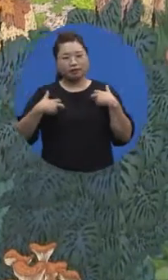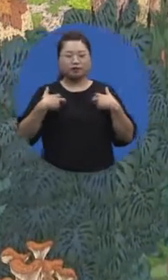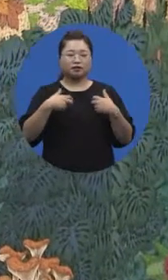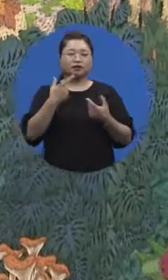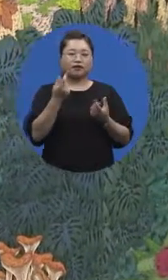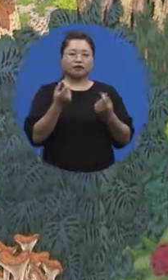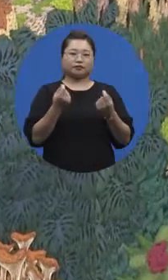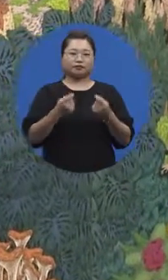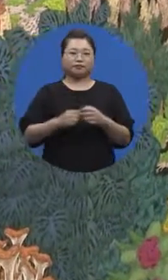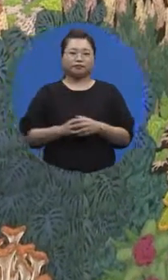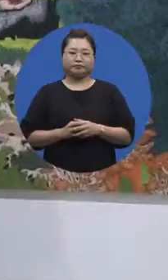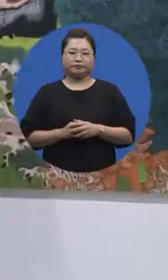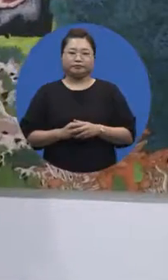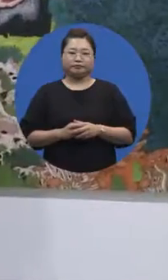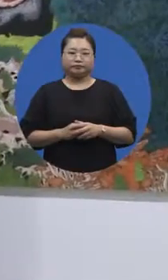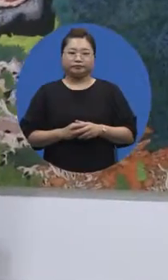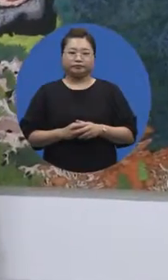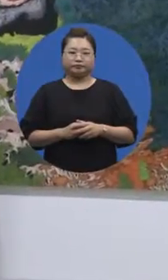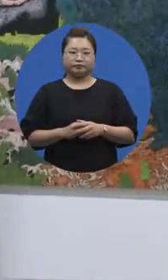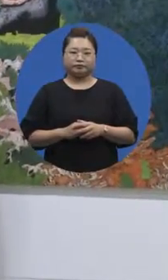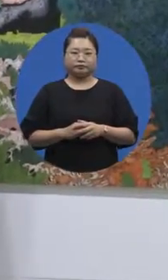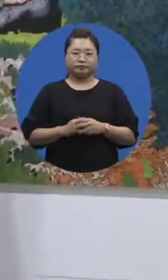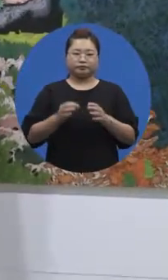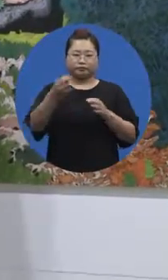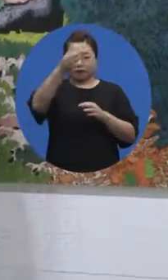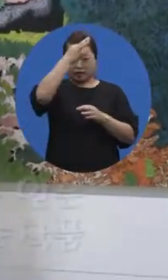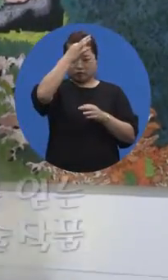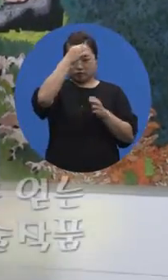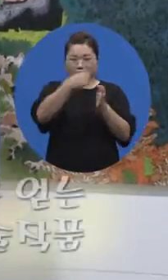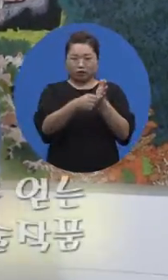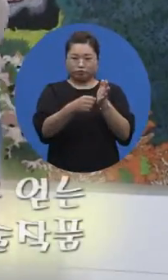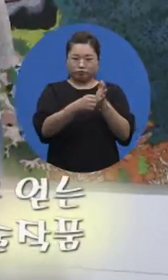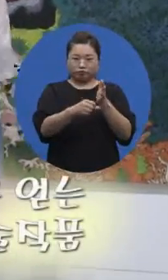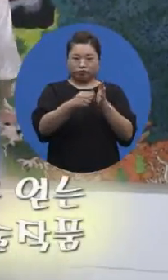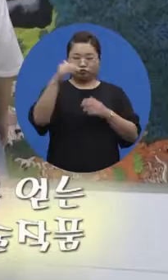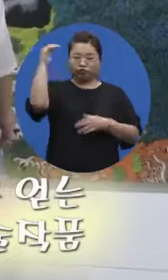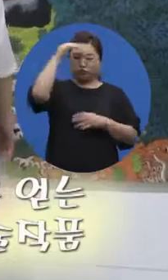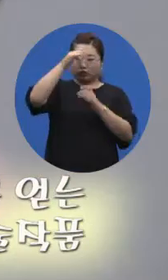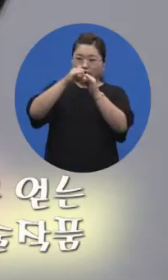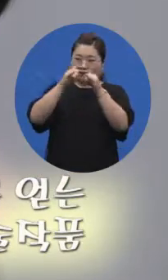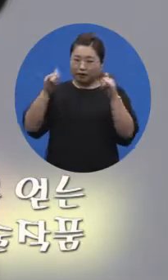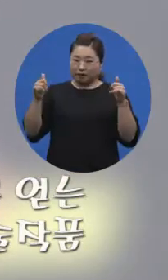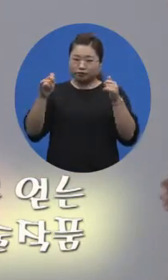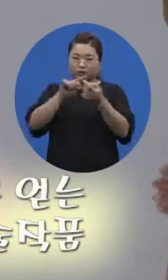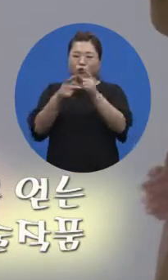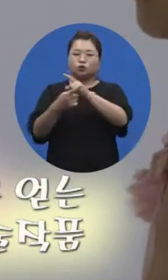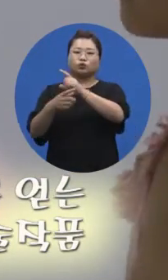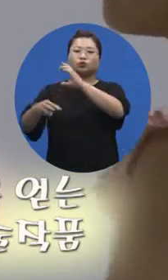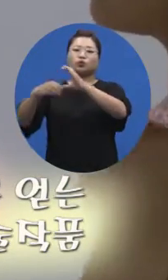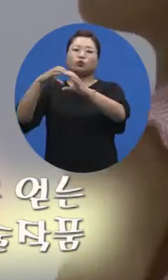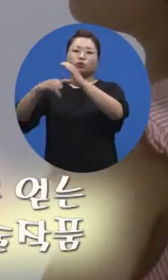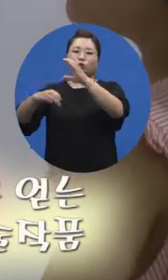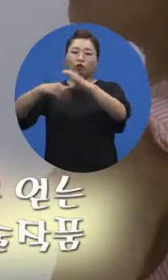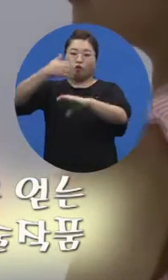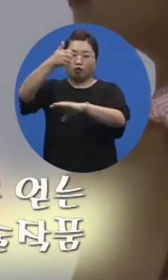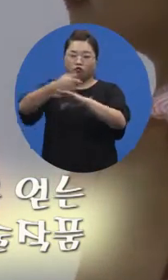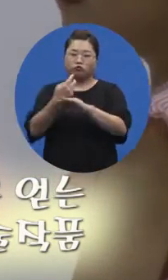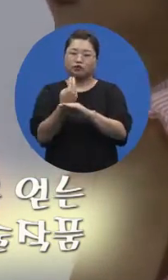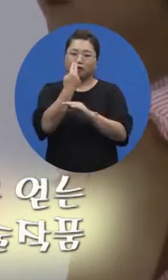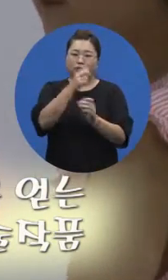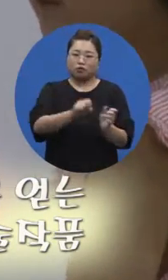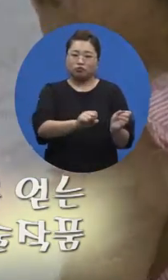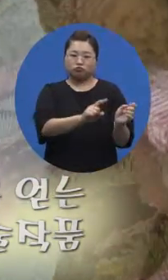찾는 전시가 될 것 같습니다. 예술 작품은 관람객과의 소통을 통해 생명력을